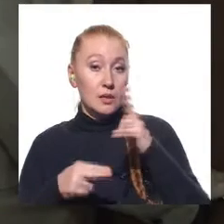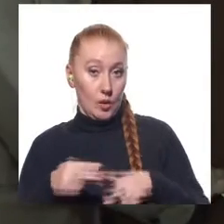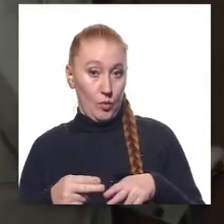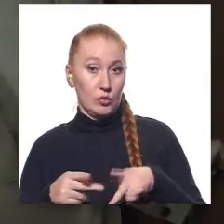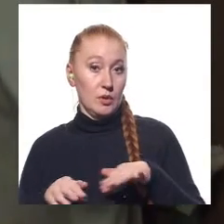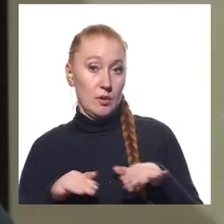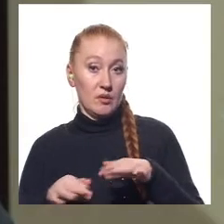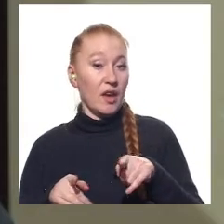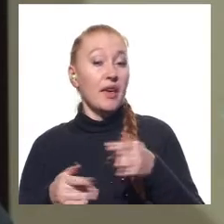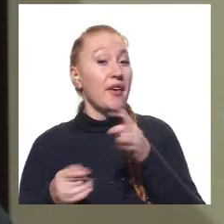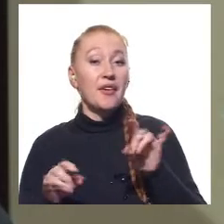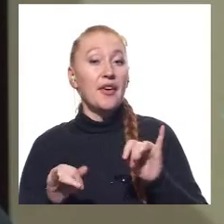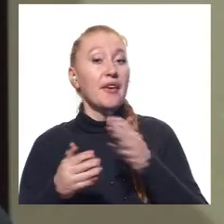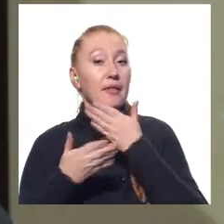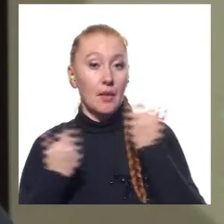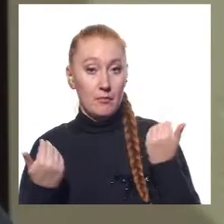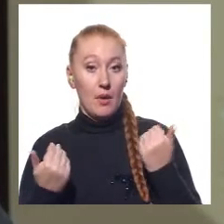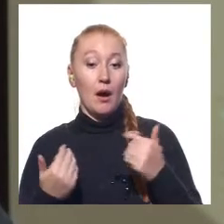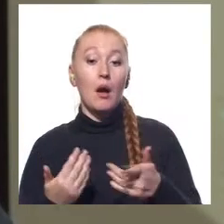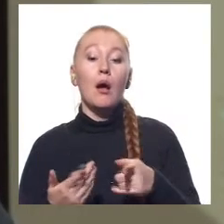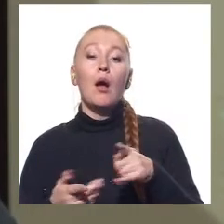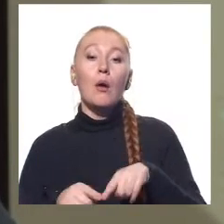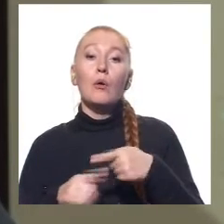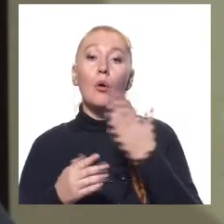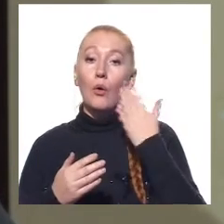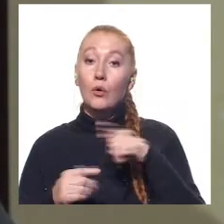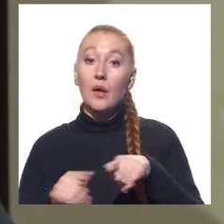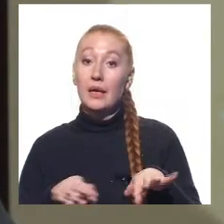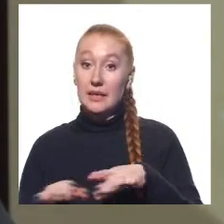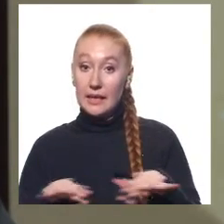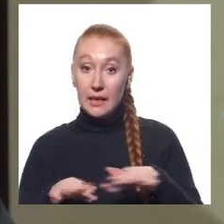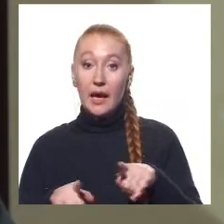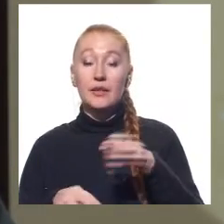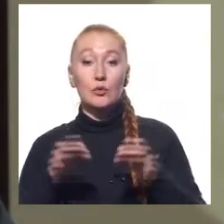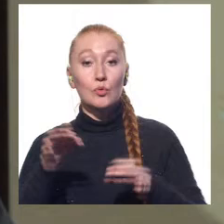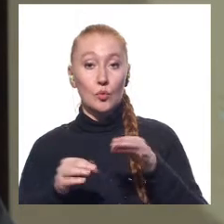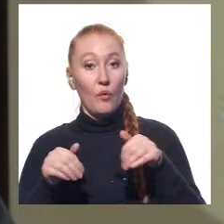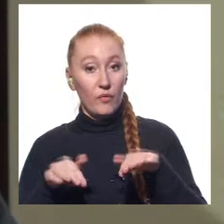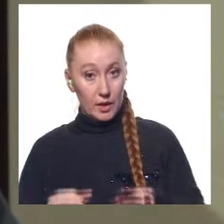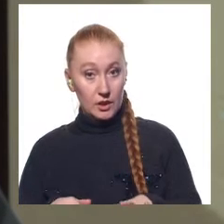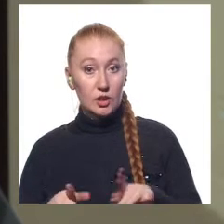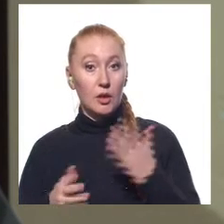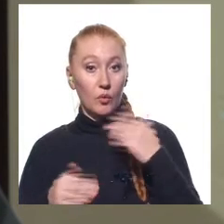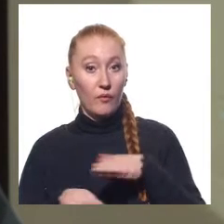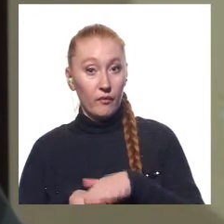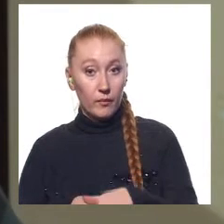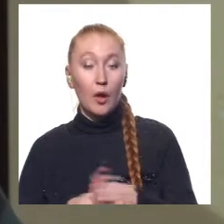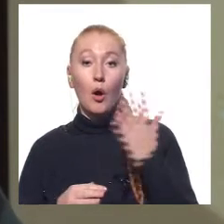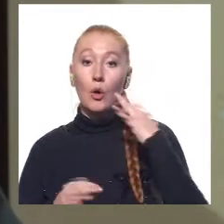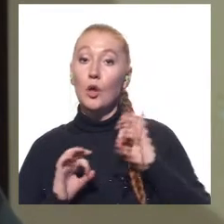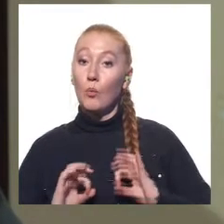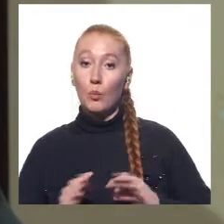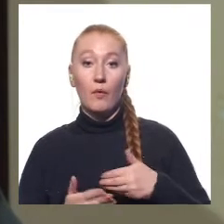не існує, розумієте? Коли там закінчиться воно розглядом по суді, отакі дії і такі судові рішення здійснюються, коли навіть